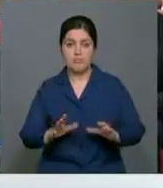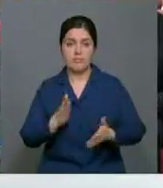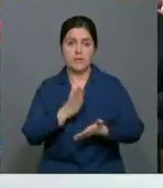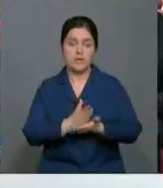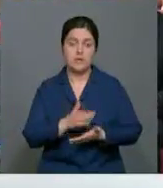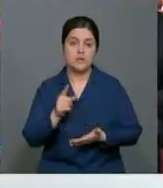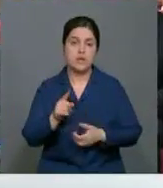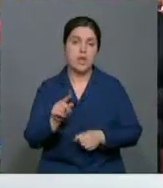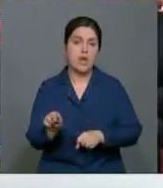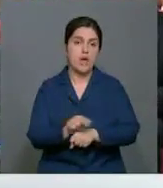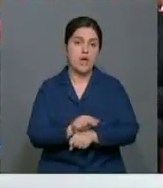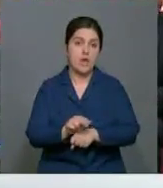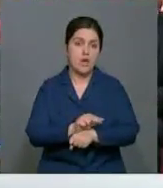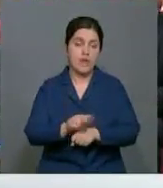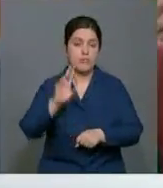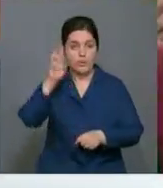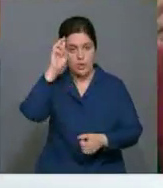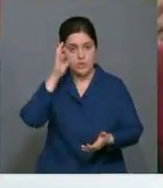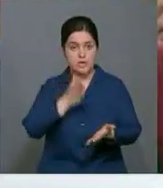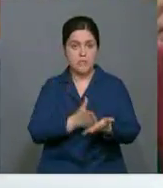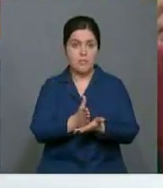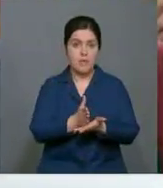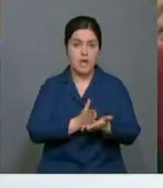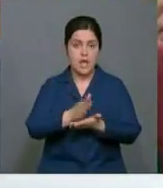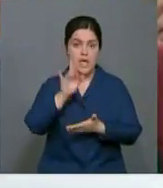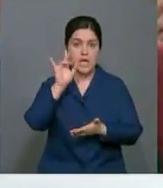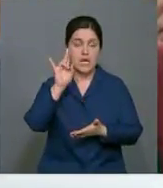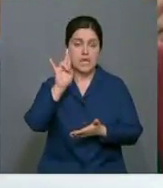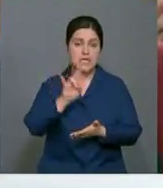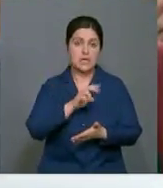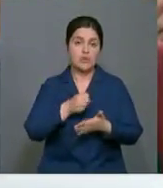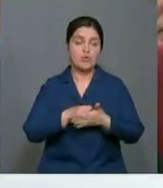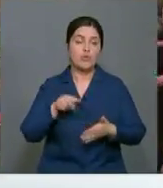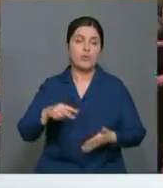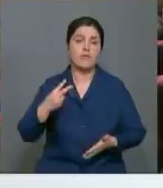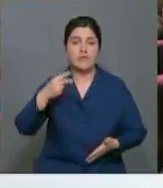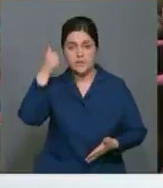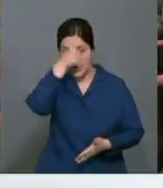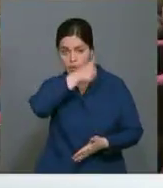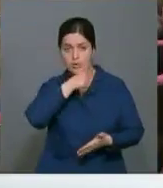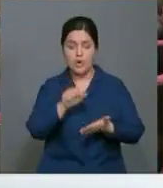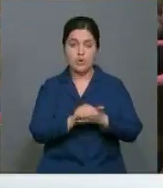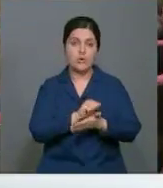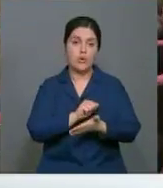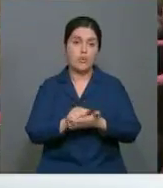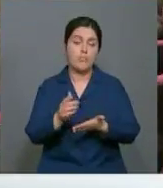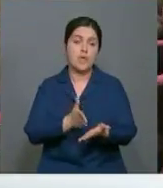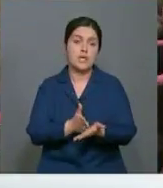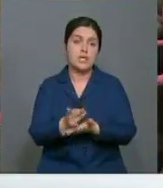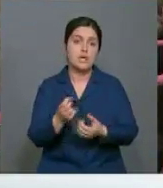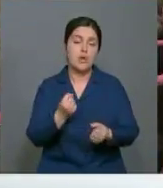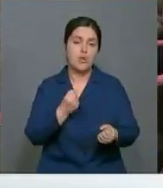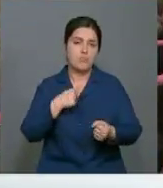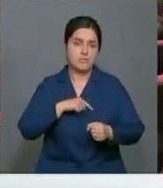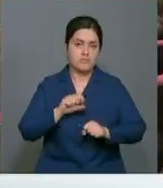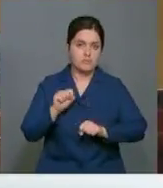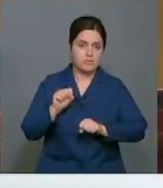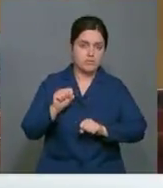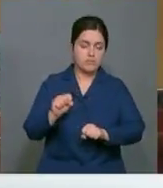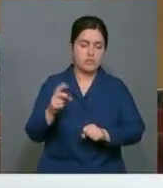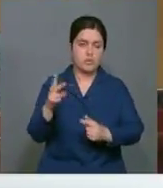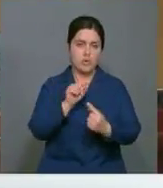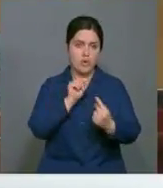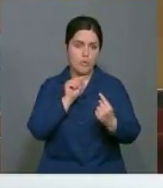них концепция госполитики в сфере религии до 2020 года. Документ направлен на укрепление иммунитета общества к